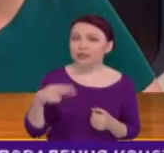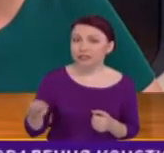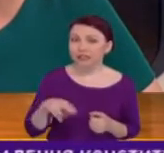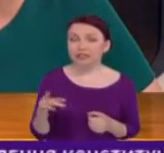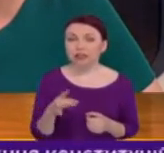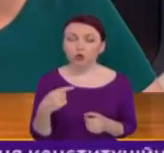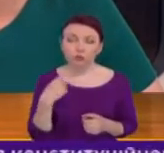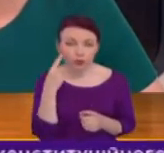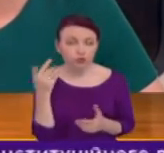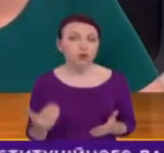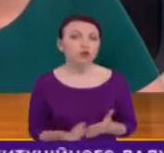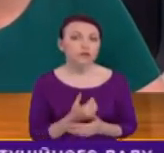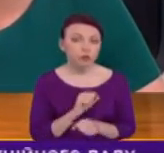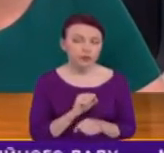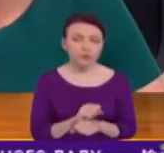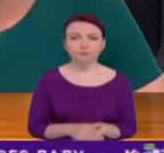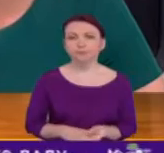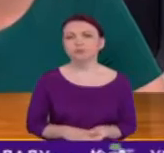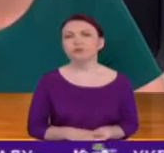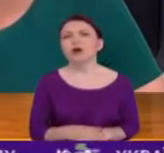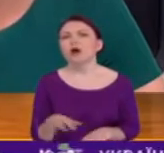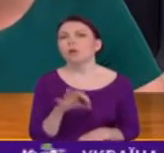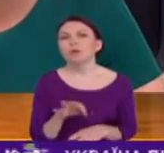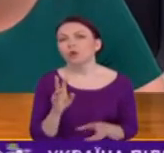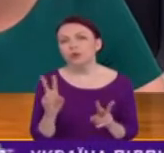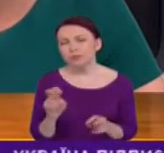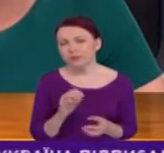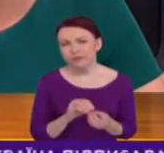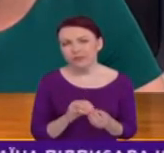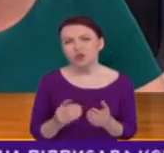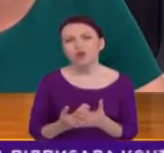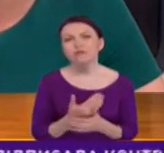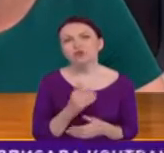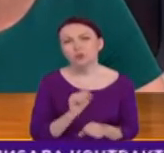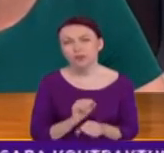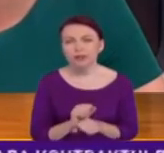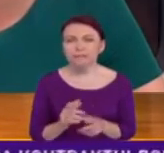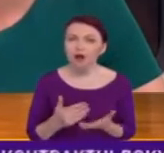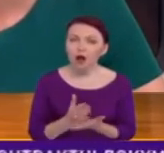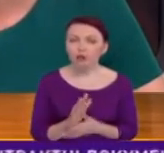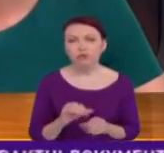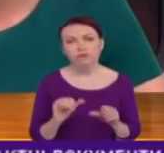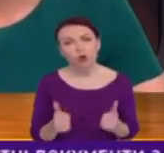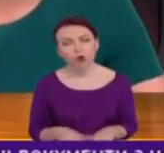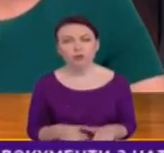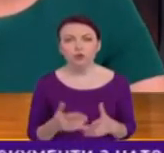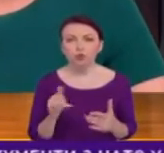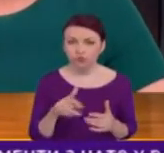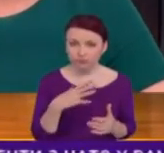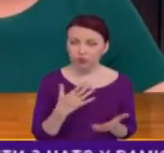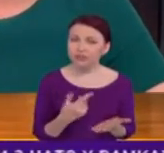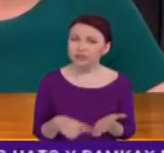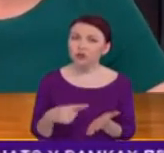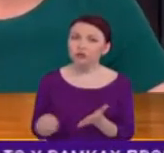нові зупинки. З приводу встановлення нових зупинок, як якості або, можливо, взагалі формату, форми, у вас були якісь зауваження